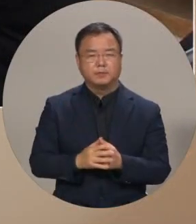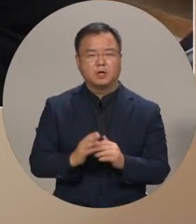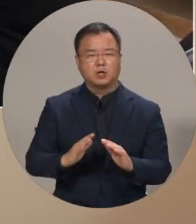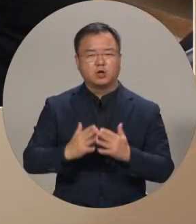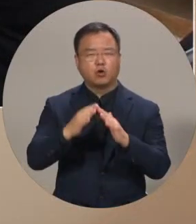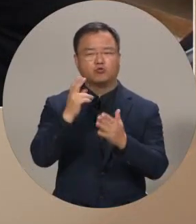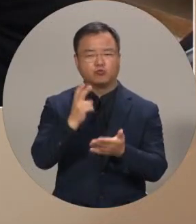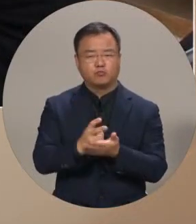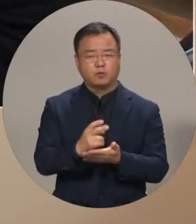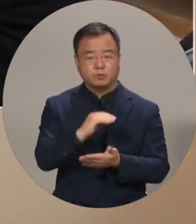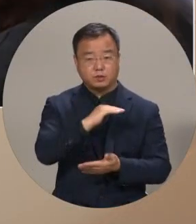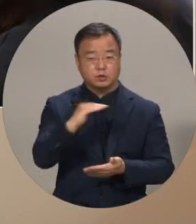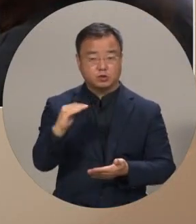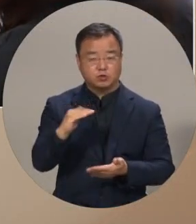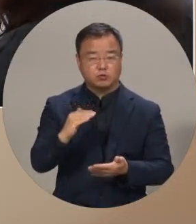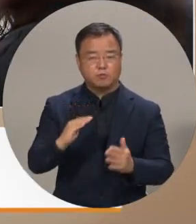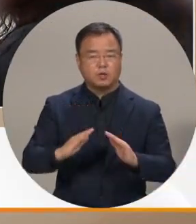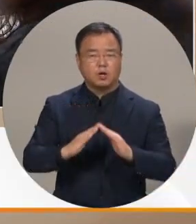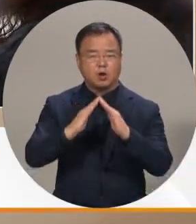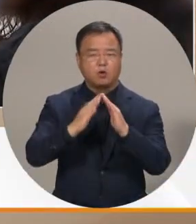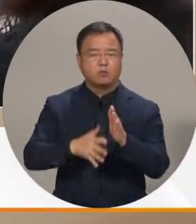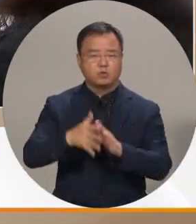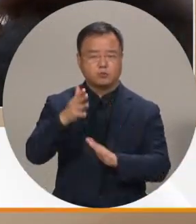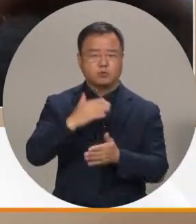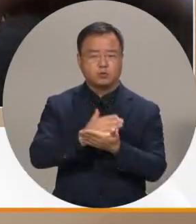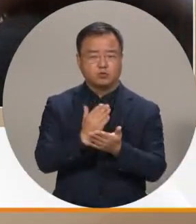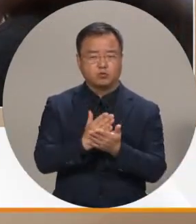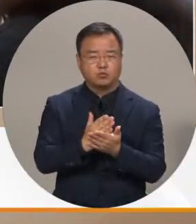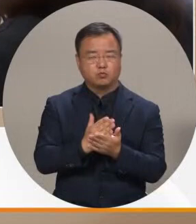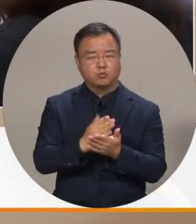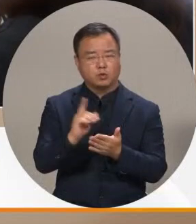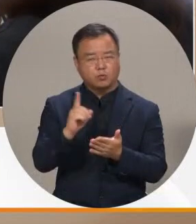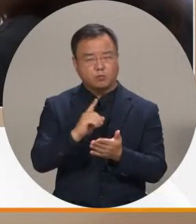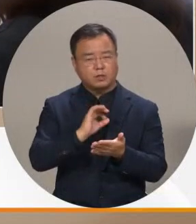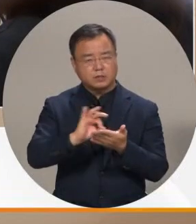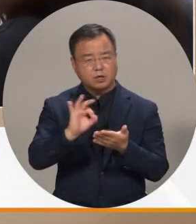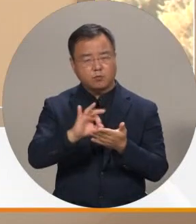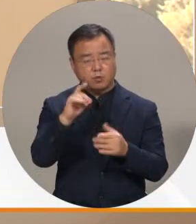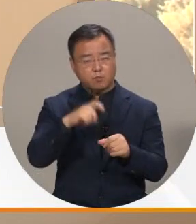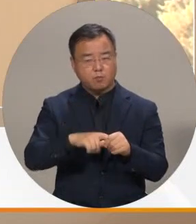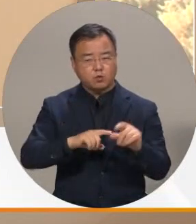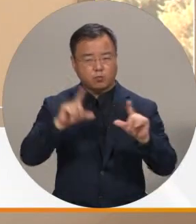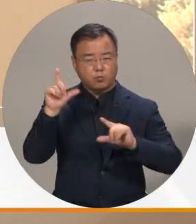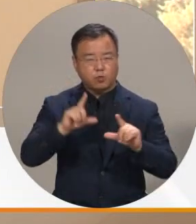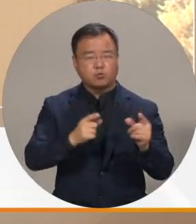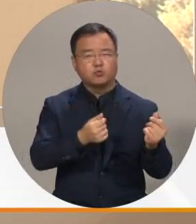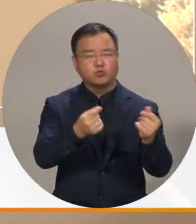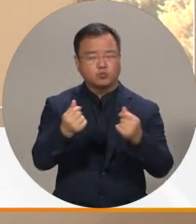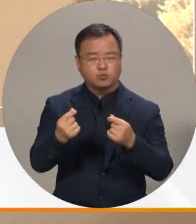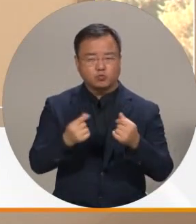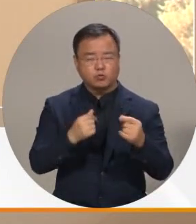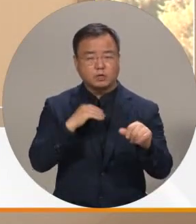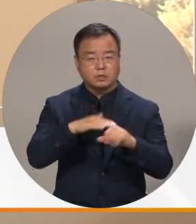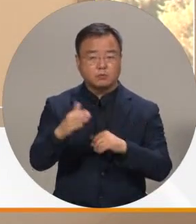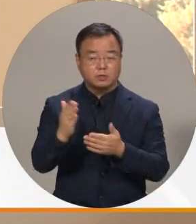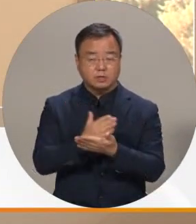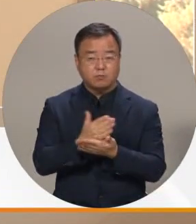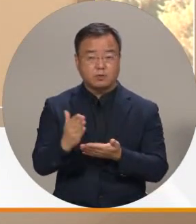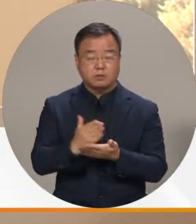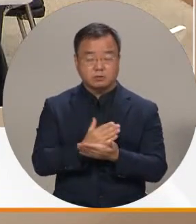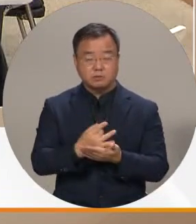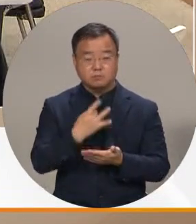건축법상의 건물의 종류라는게 구조나 어떤 이용 목적 형태 유사성을 기준으로 나눈 것이기 때문에